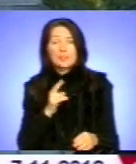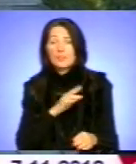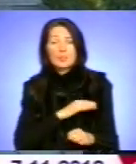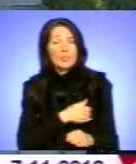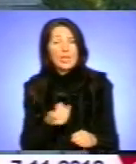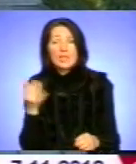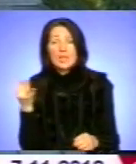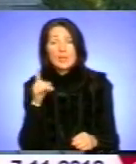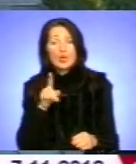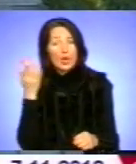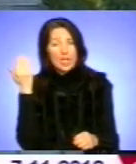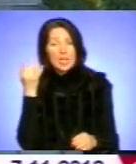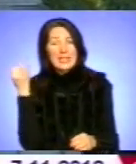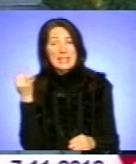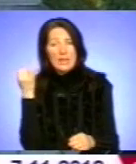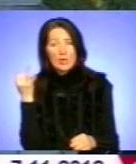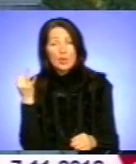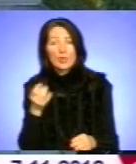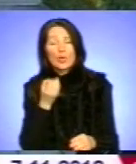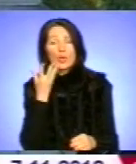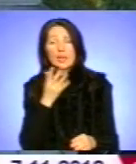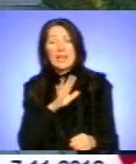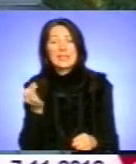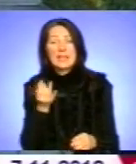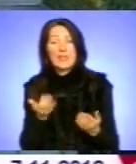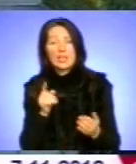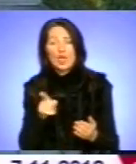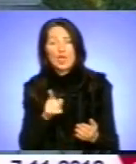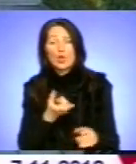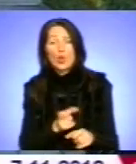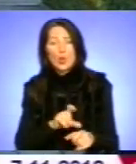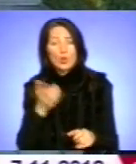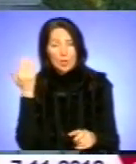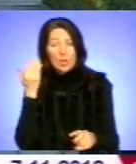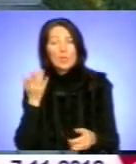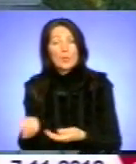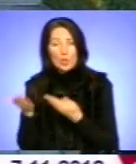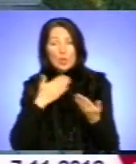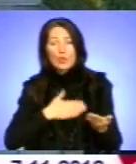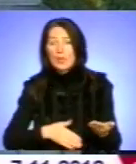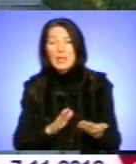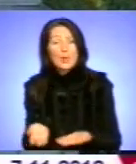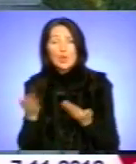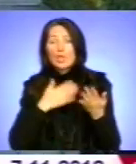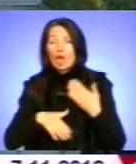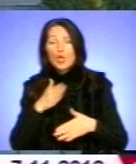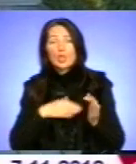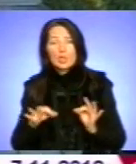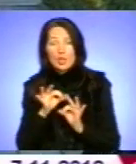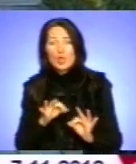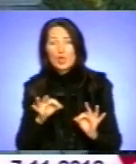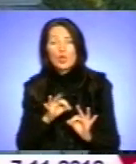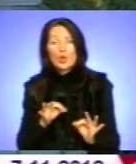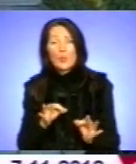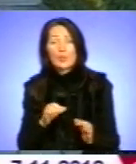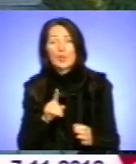що раніше цікавило, так? Коли її не цікавить навіть те, що дуже колись приносило, і не приносить радості те, що раніше приносило радість,